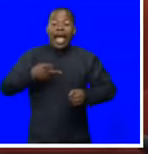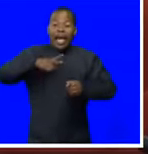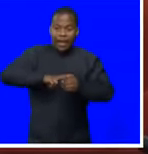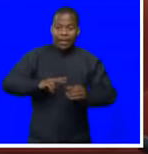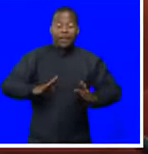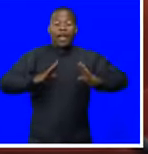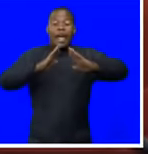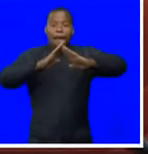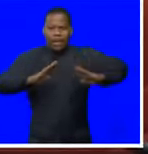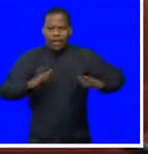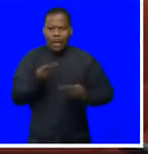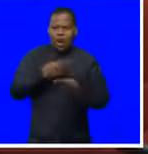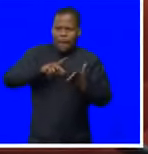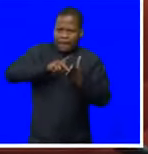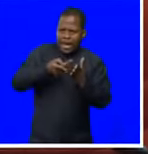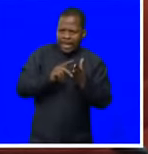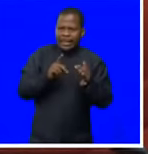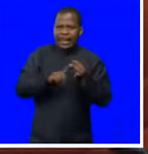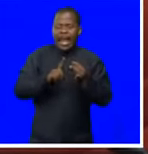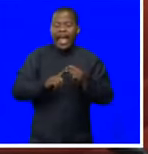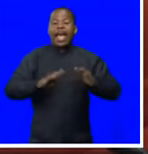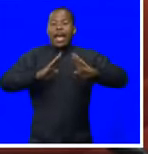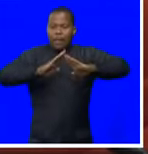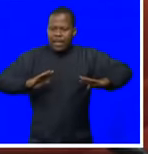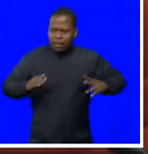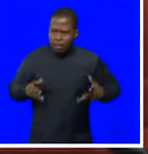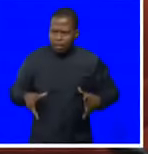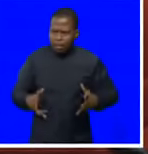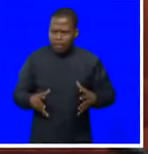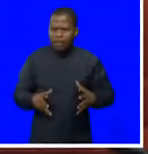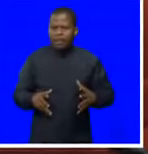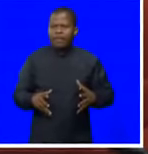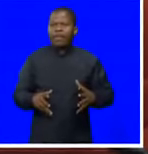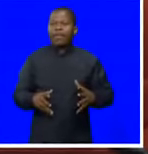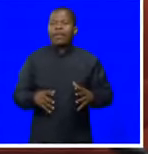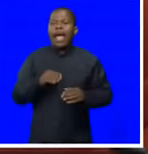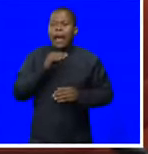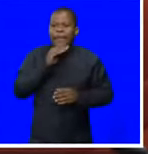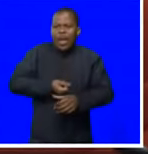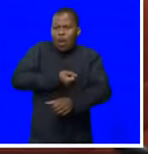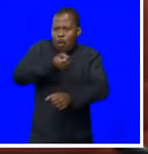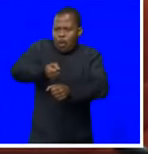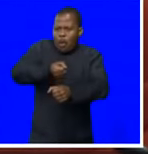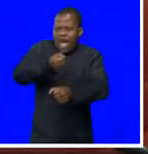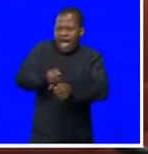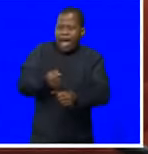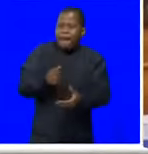libukusana nelitiko laka agriculture bamama